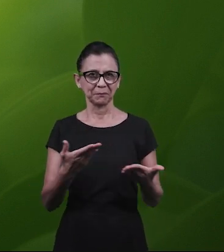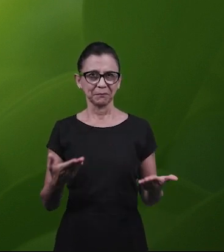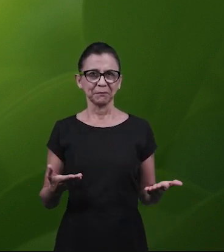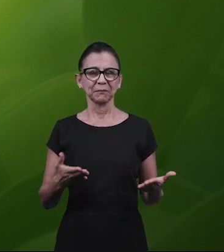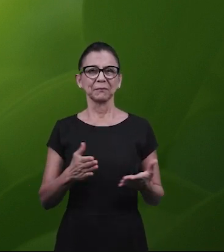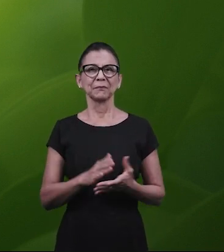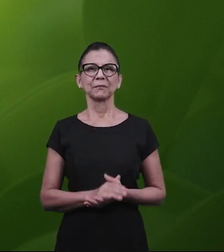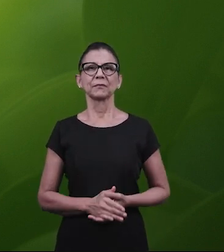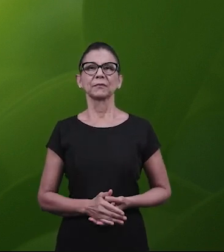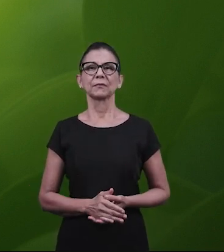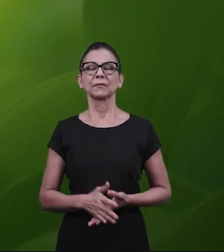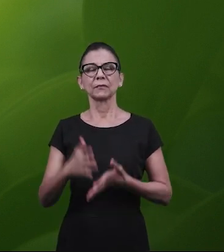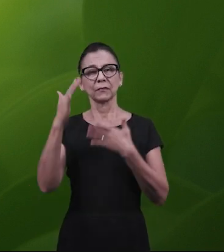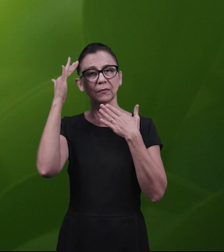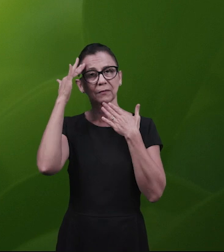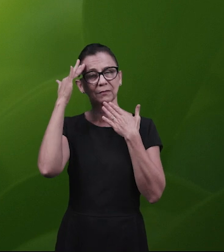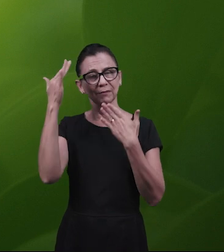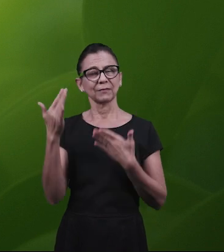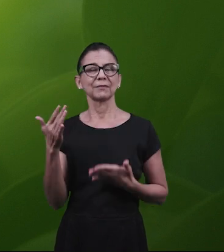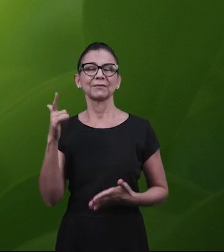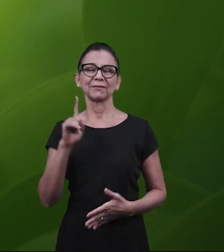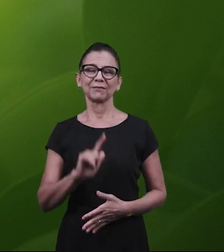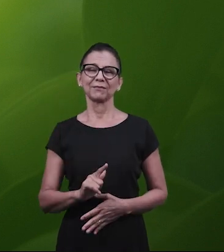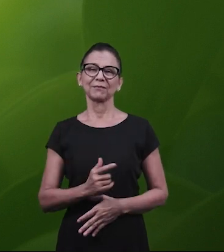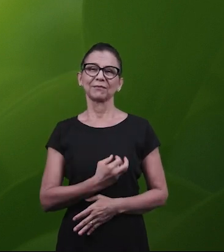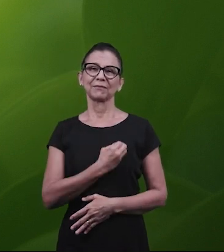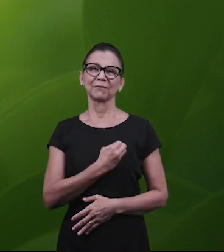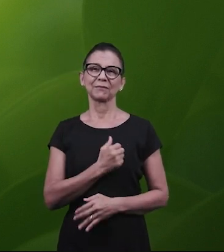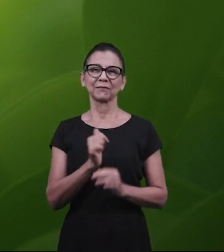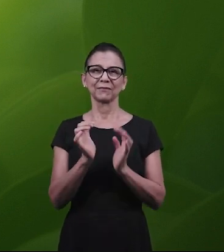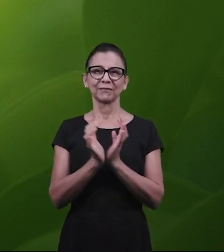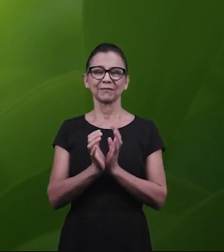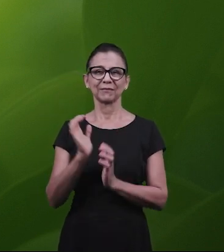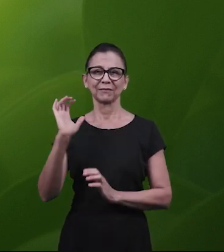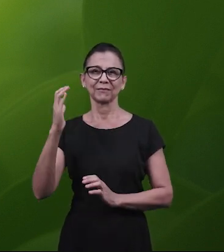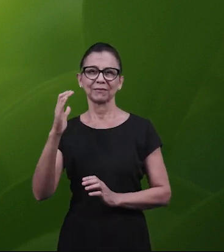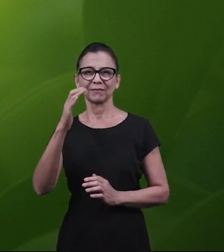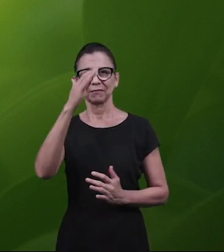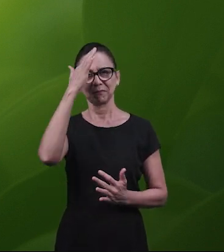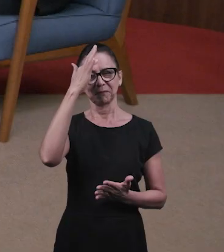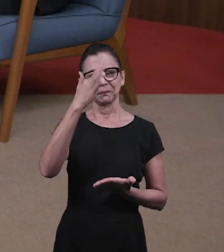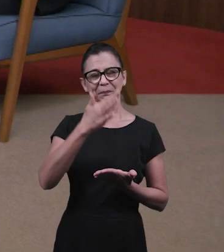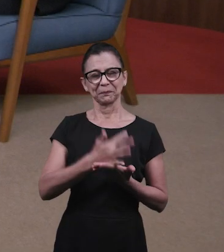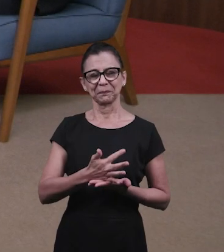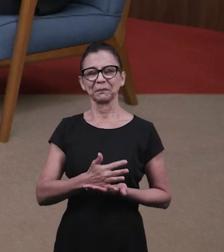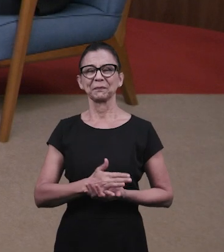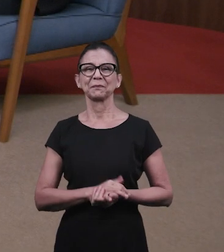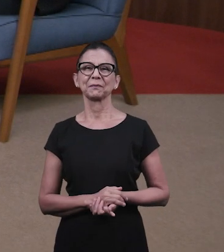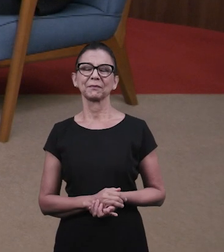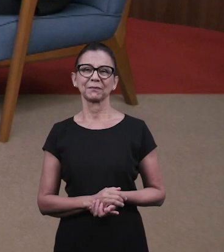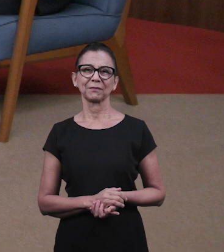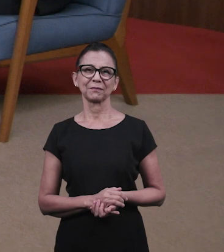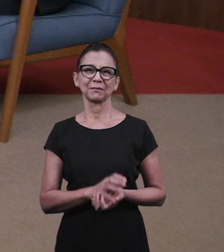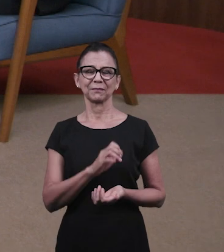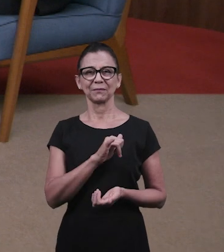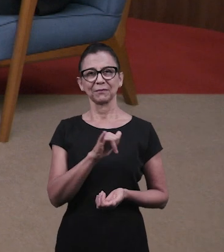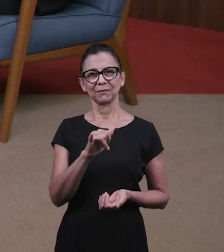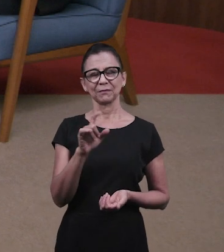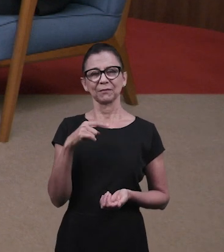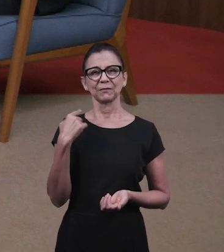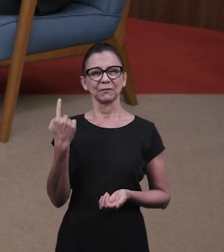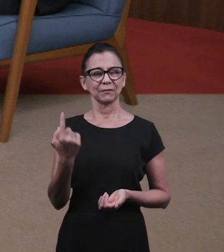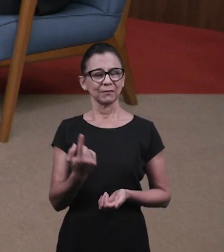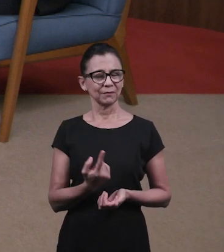Encore remercier la participation du groupe des sciences et foi et dire que nous sommes toujours à disposition